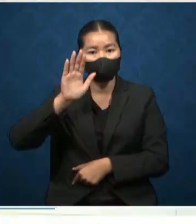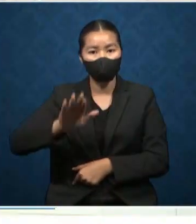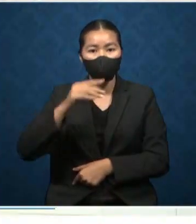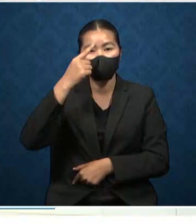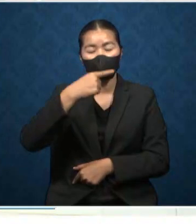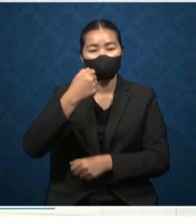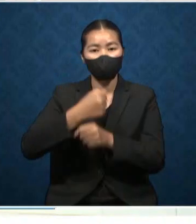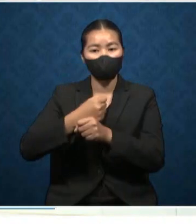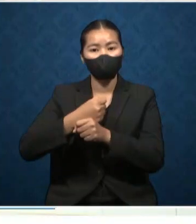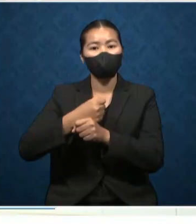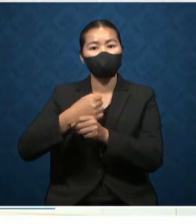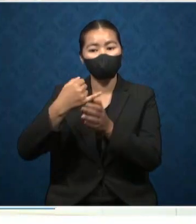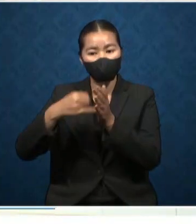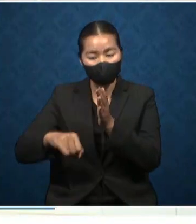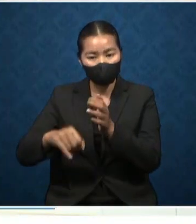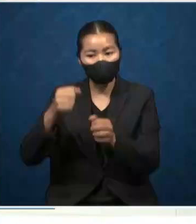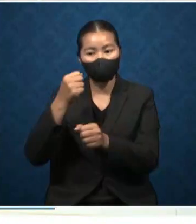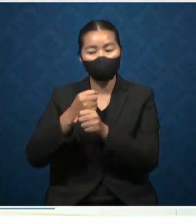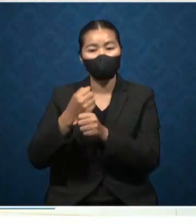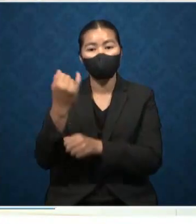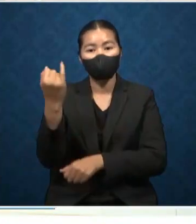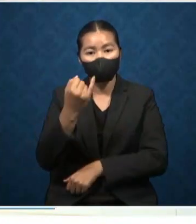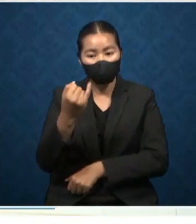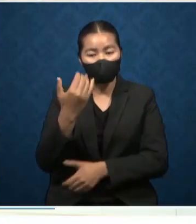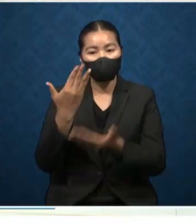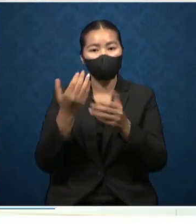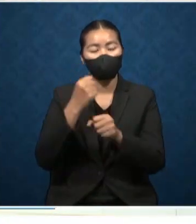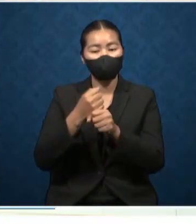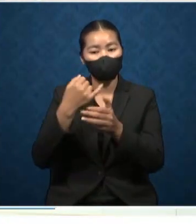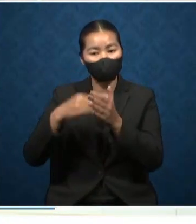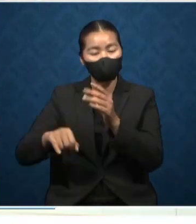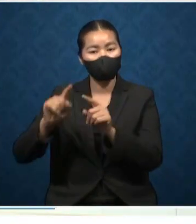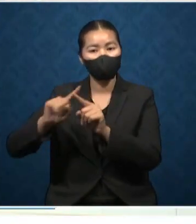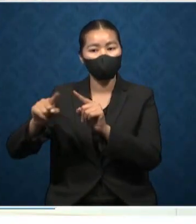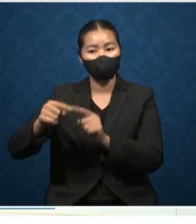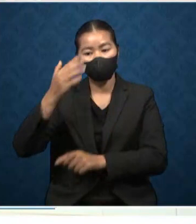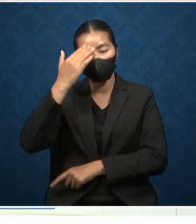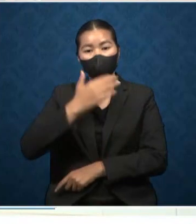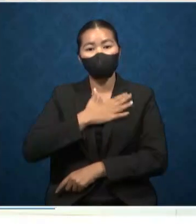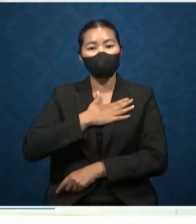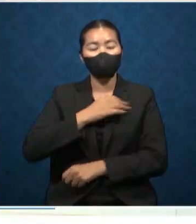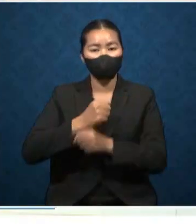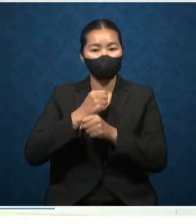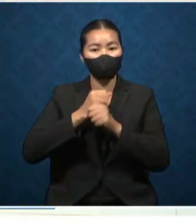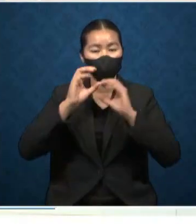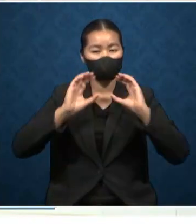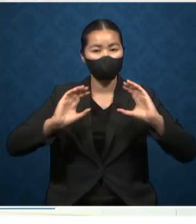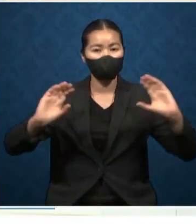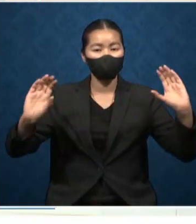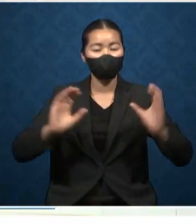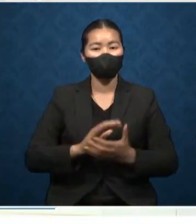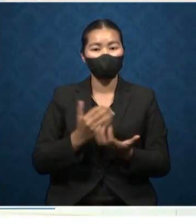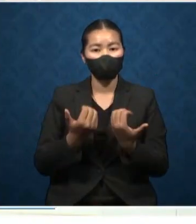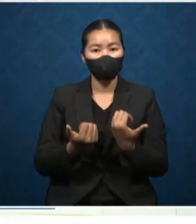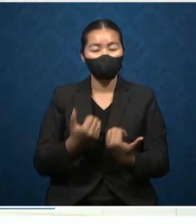ห้ามกะทําการในส่งที่มันไม่ถูกต้องในฐานะเราเปขugerา์ครัอันนี้ ก็